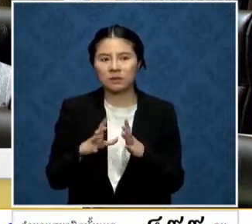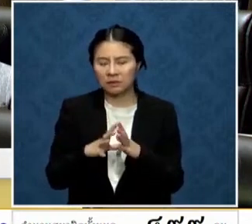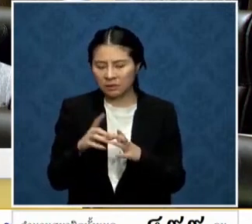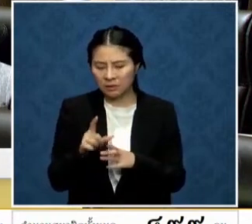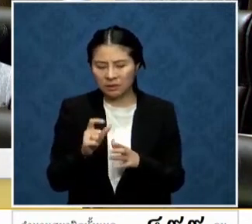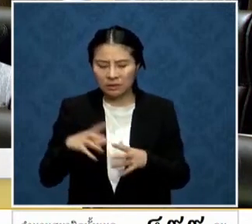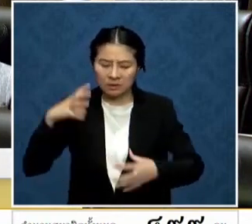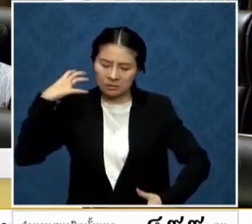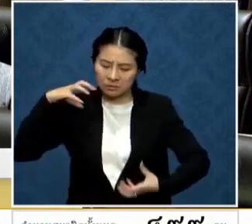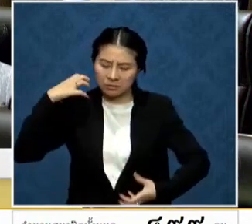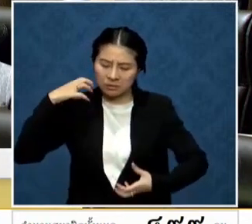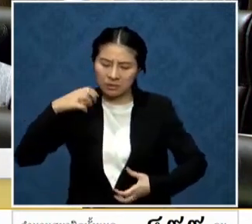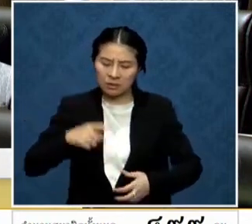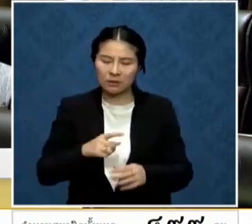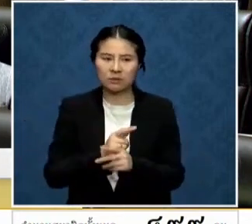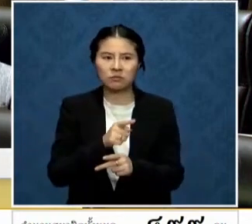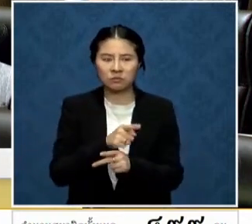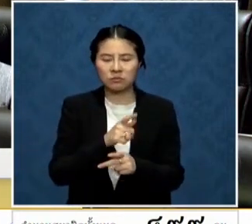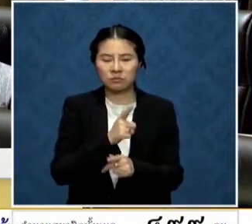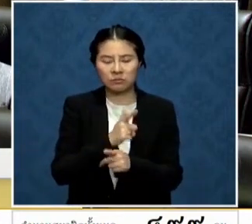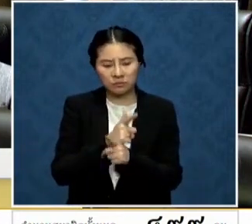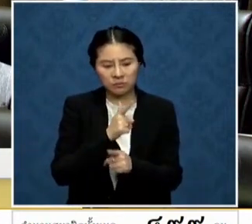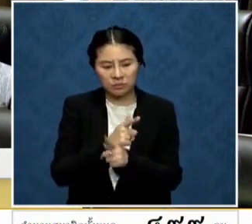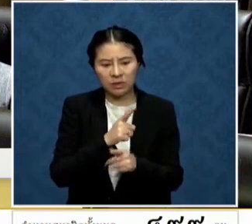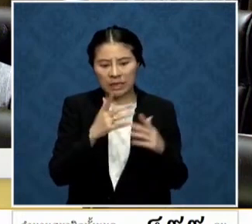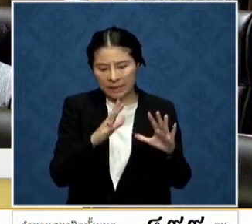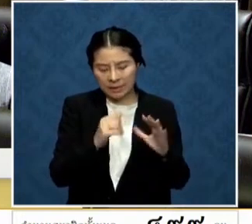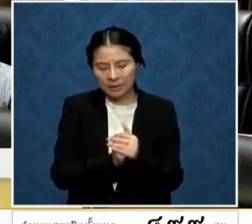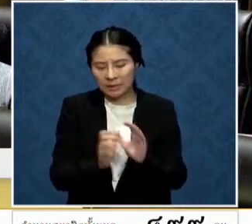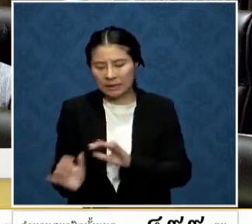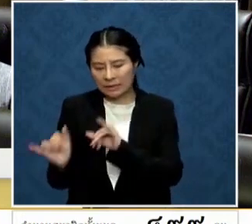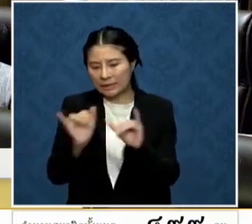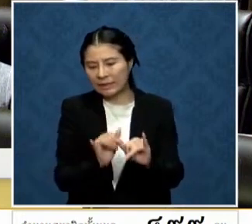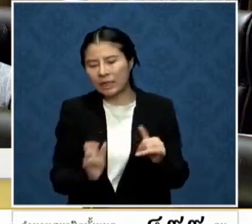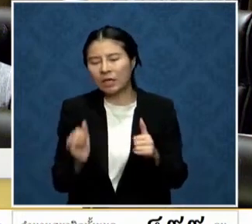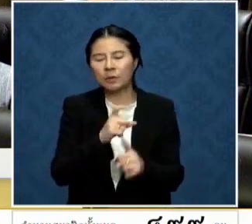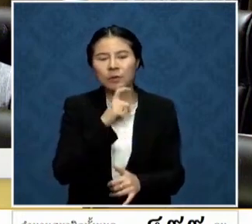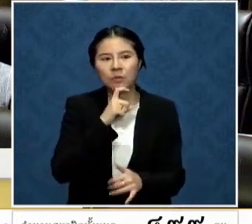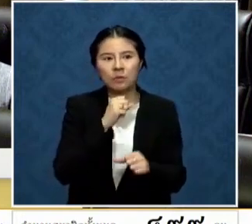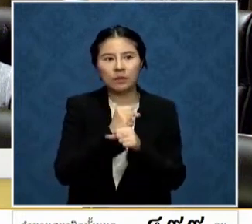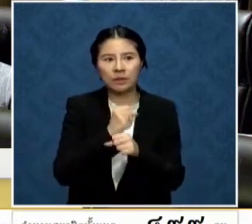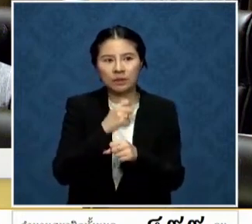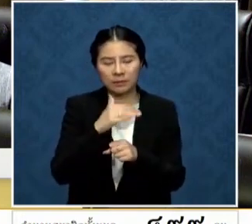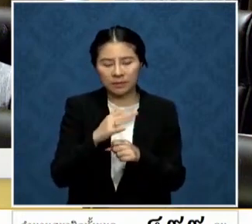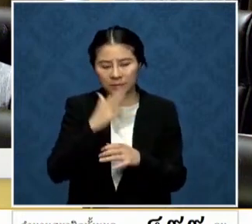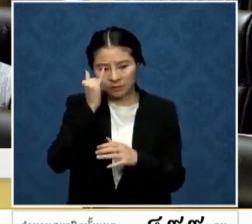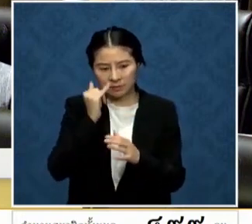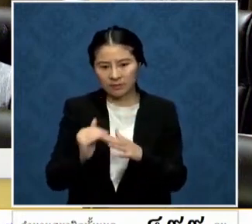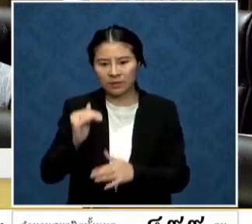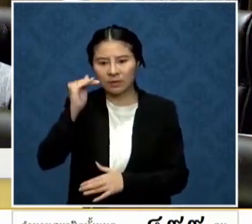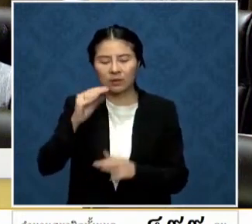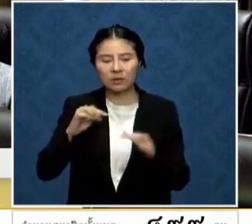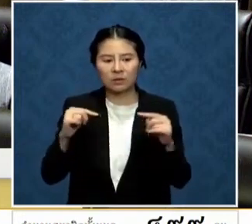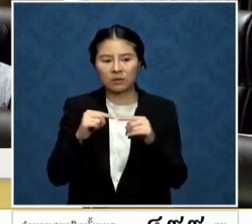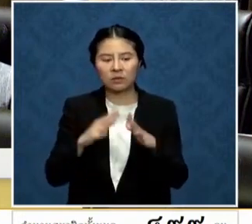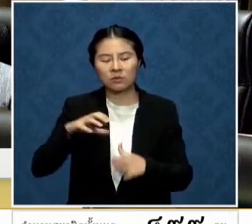แต่ไม่สามารถใช้ได้มีการชำรุซุดโทรมและไม่สามารถย้ายลิงเข้าไปอยู่ที่นั่นได้ลิงในเมืองก็ย้ายเข้าไปไว้ในป่าไม่ได้เพราะว่าเขาเติบโตและเกิดมาใน